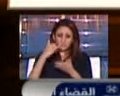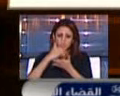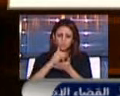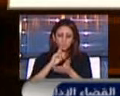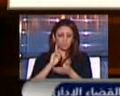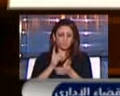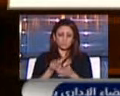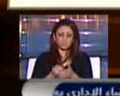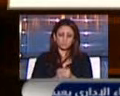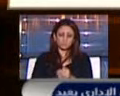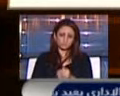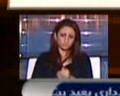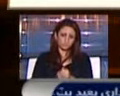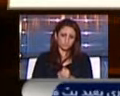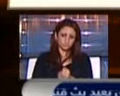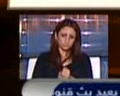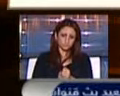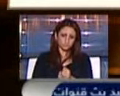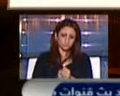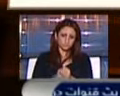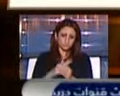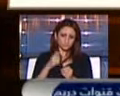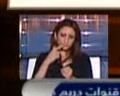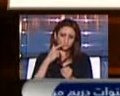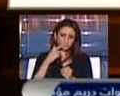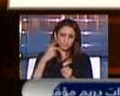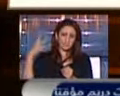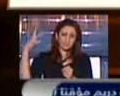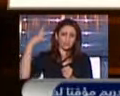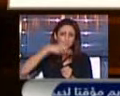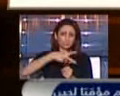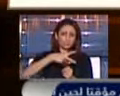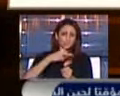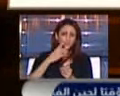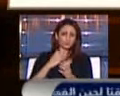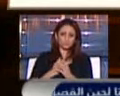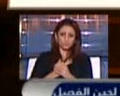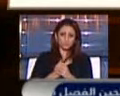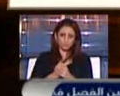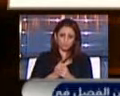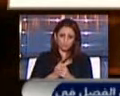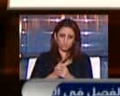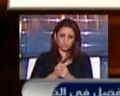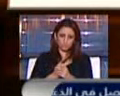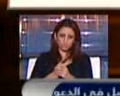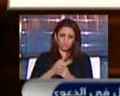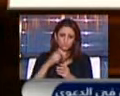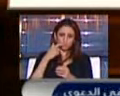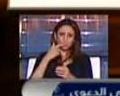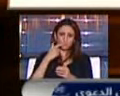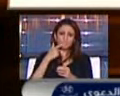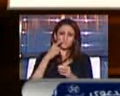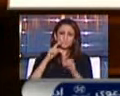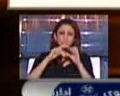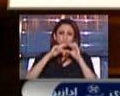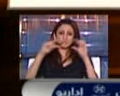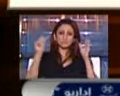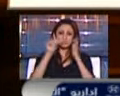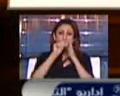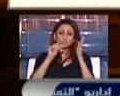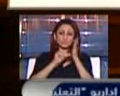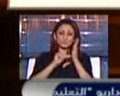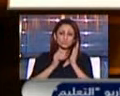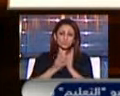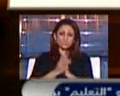بس حاجه مهمه. اتفضل. هل هناك دكتاتور يسعى الى الحفاظ والاشراع وصيانه الدستور